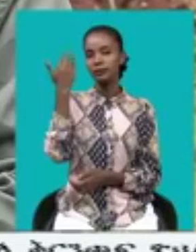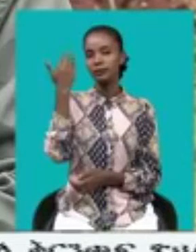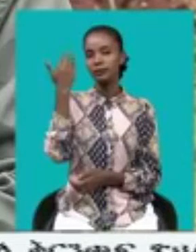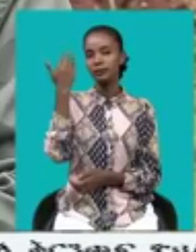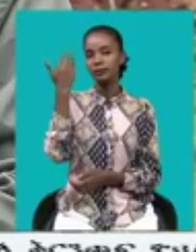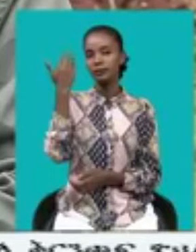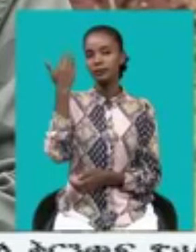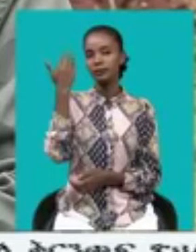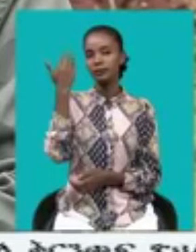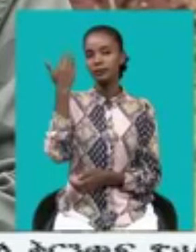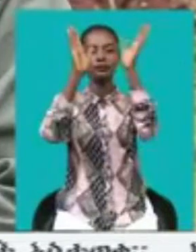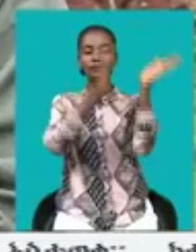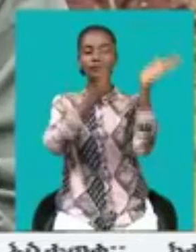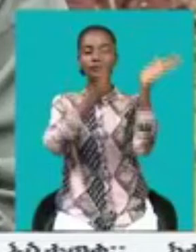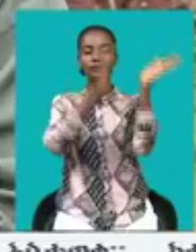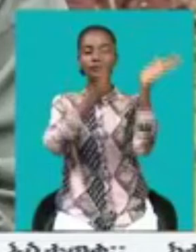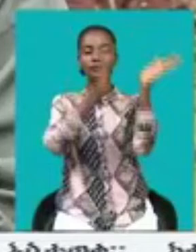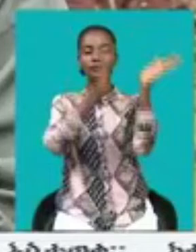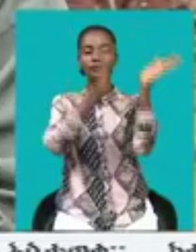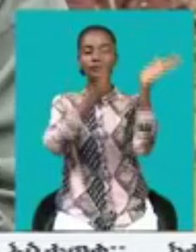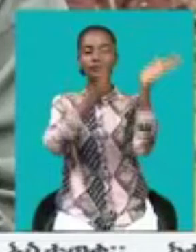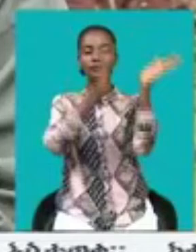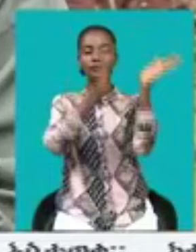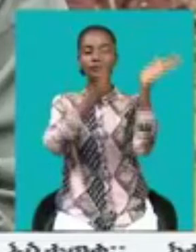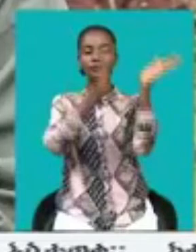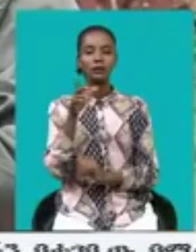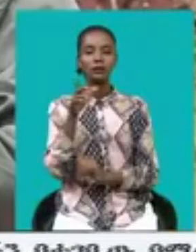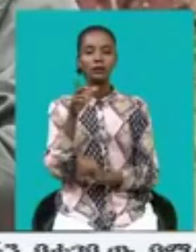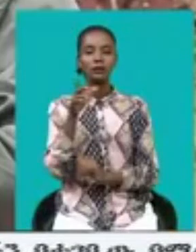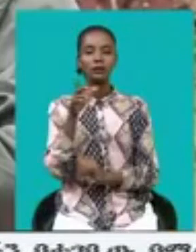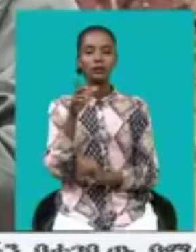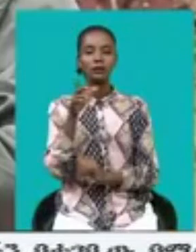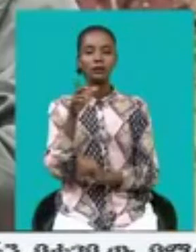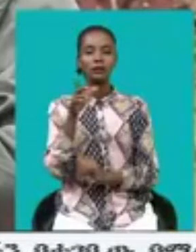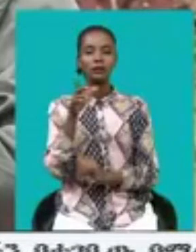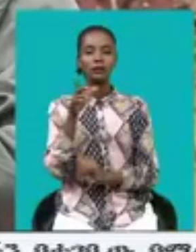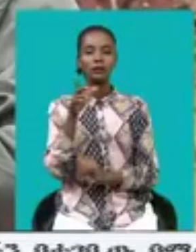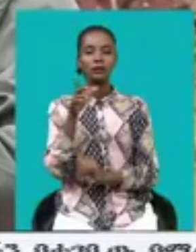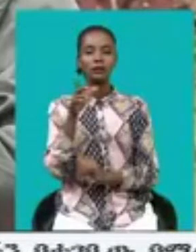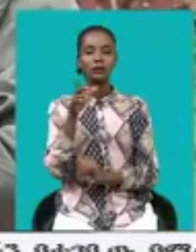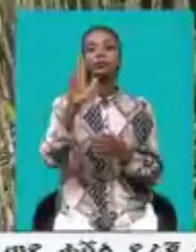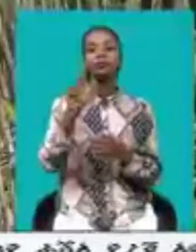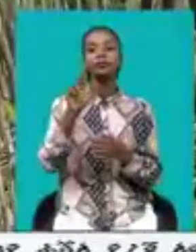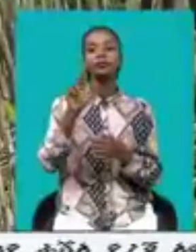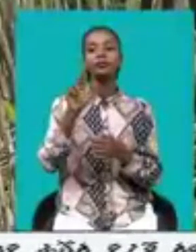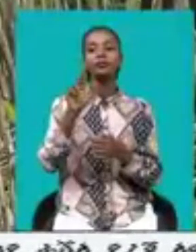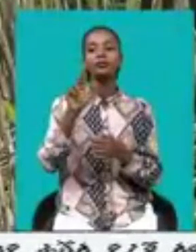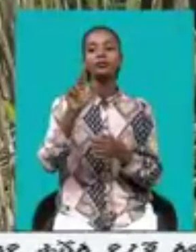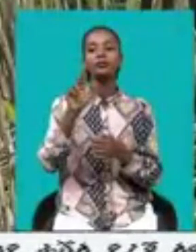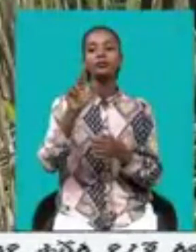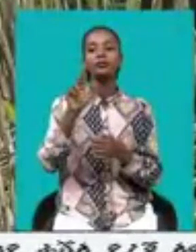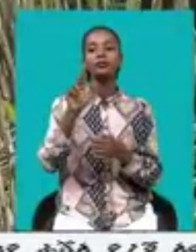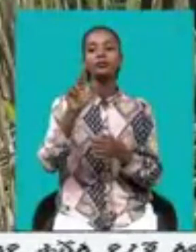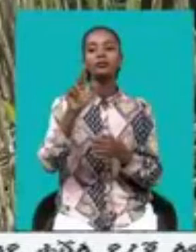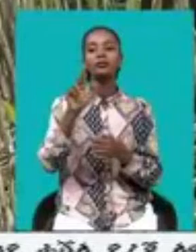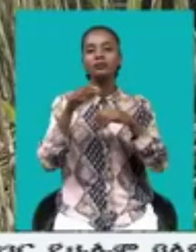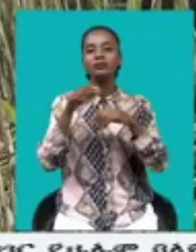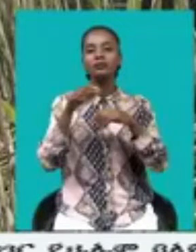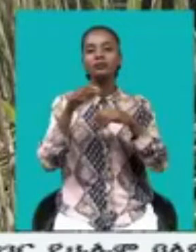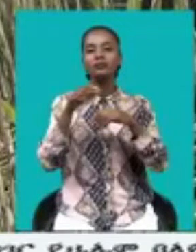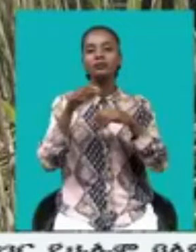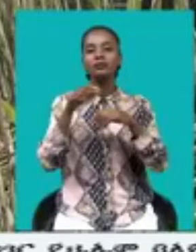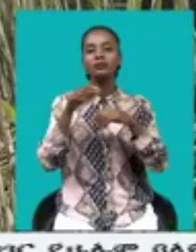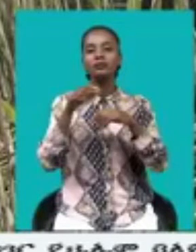እናደርሳለን። ይህም ቤት ውስጥ ፈጽሞ ይችት እናት ደመራ እዚህ ቤት ውስጥ ደሳሳ ቤት ውስጥ የሚያፈሰው ቤት ውስጥ ማክበር